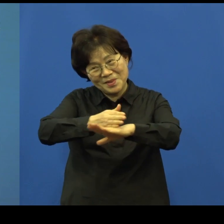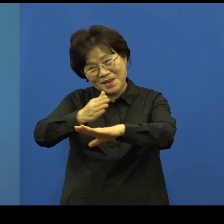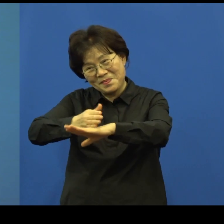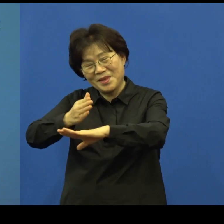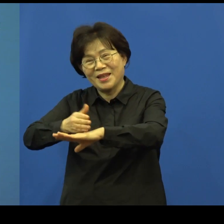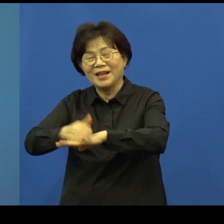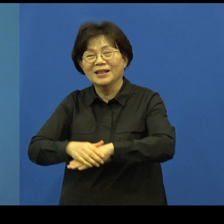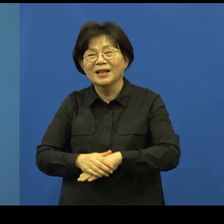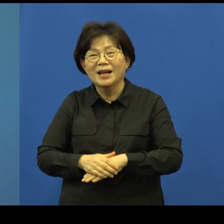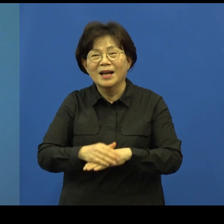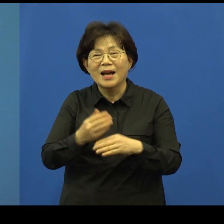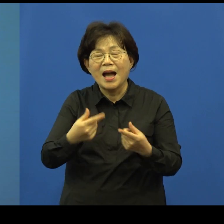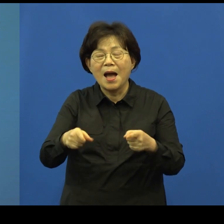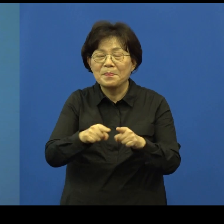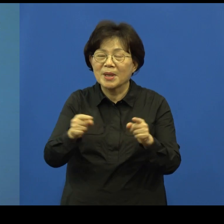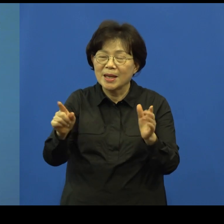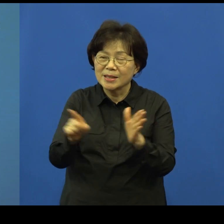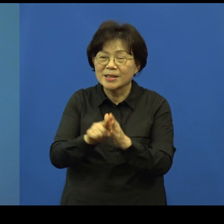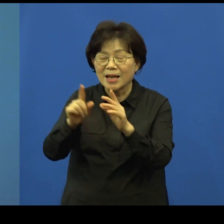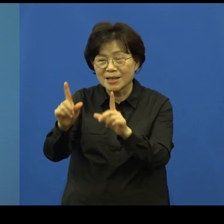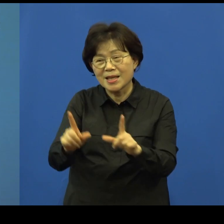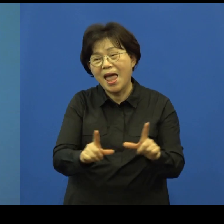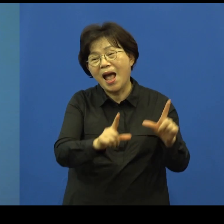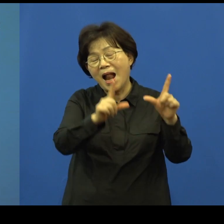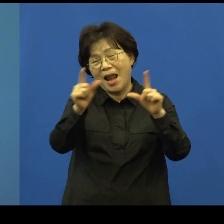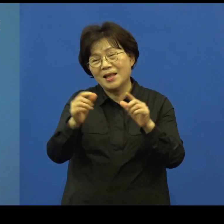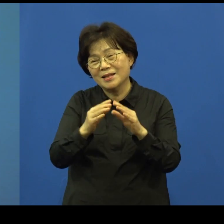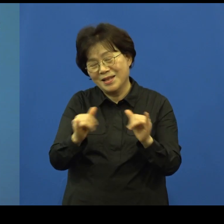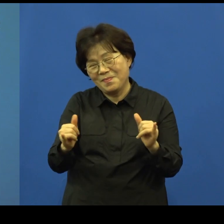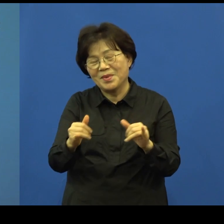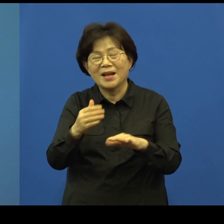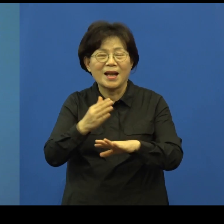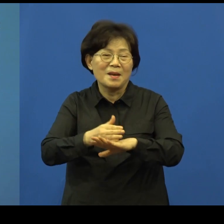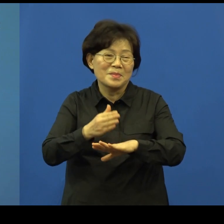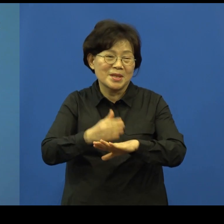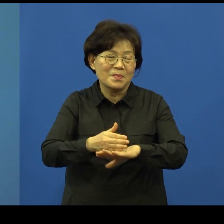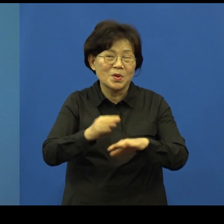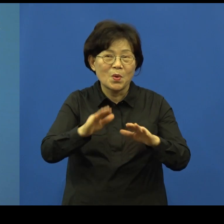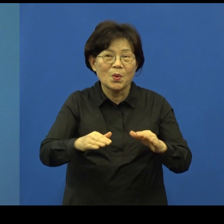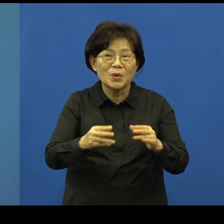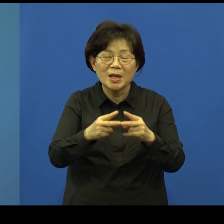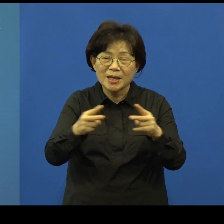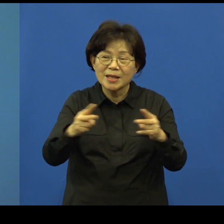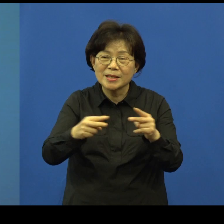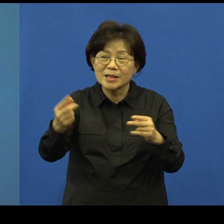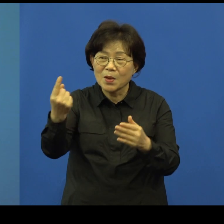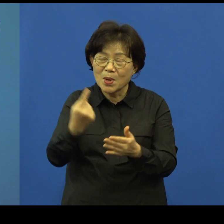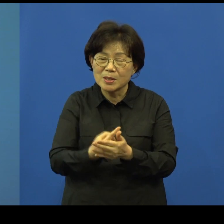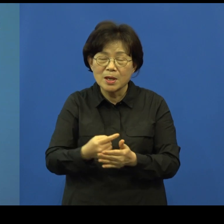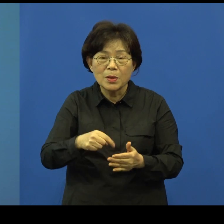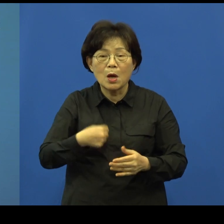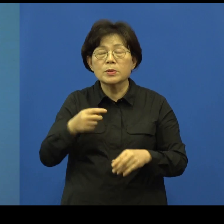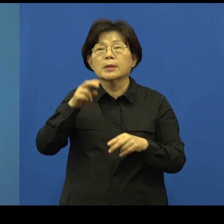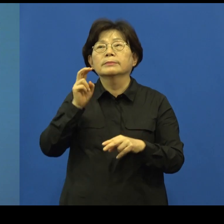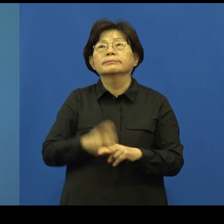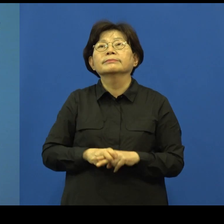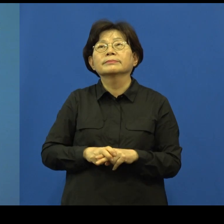신앙생활하고 있는 이 믿음의 동력자들 얼마나 감사해요. 오늘 본당에 왔는데 혼자만 앉아 있다고 생각해